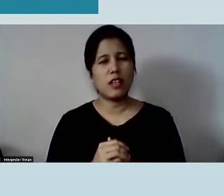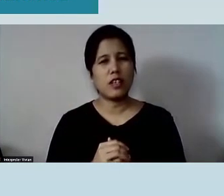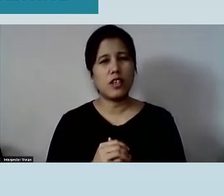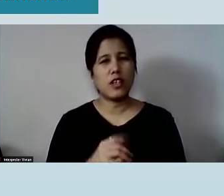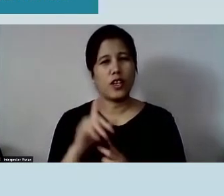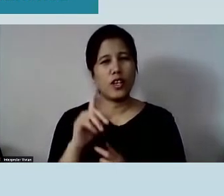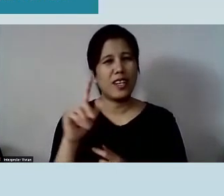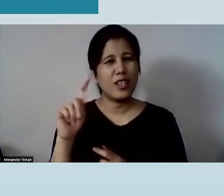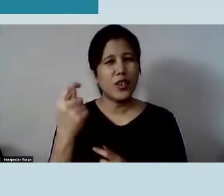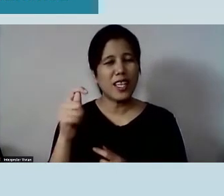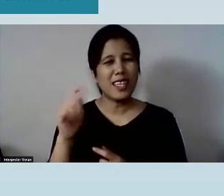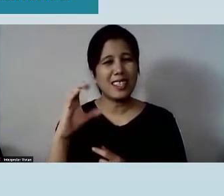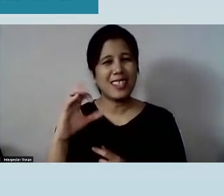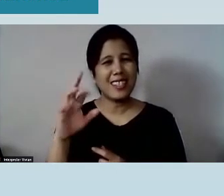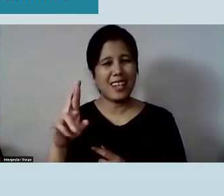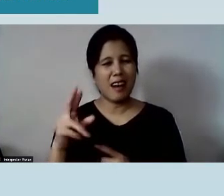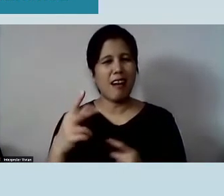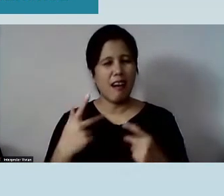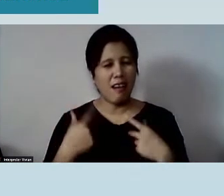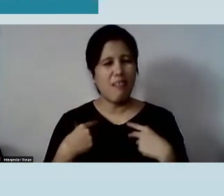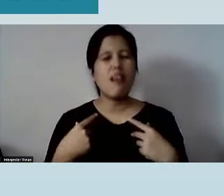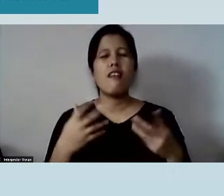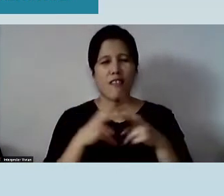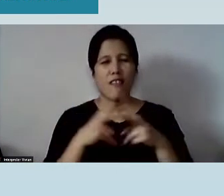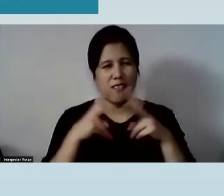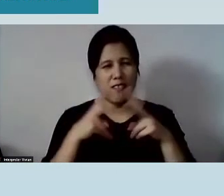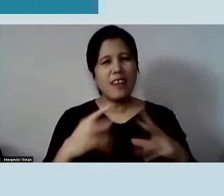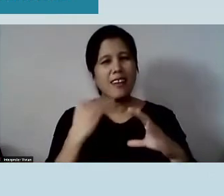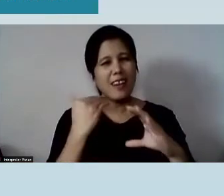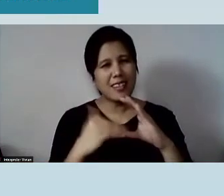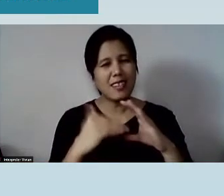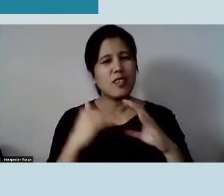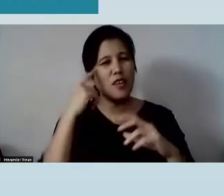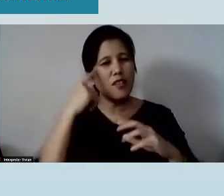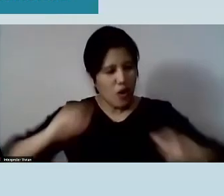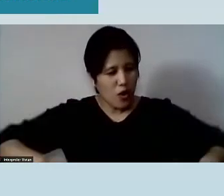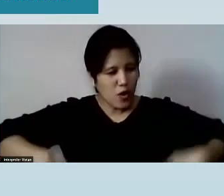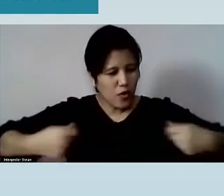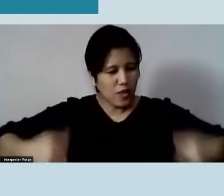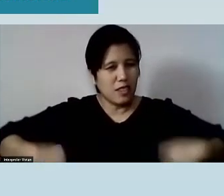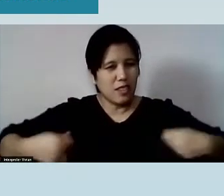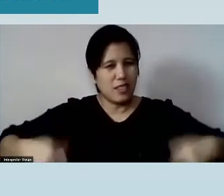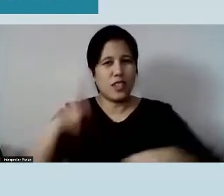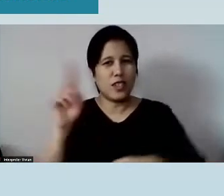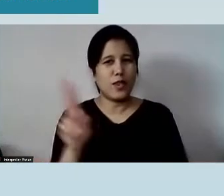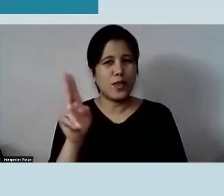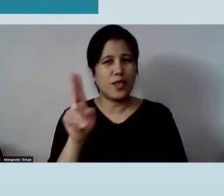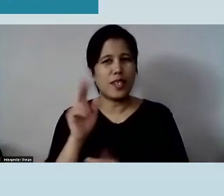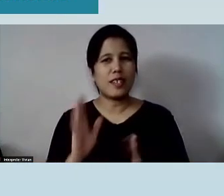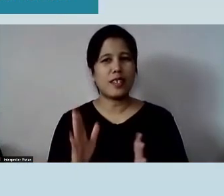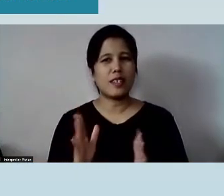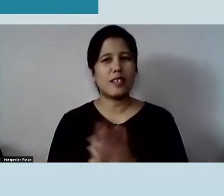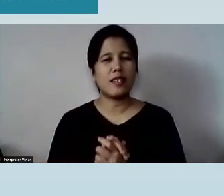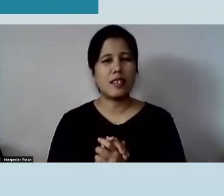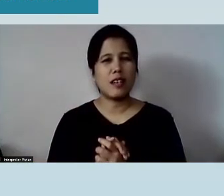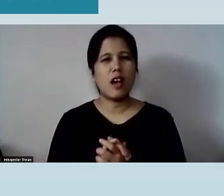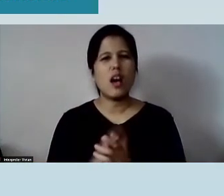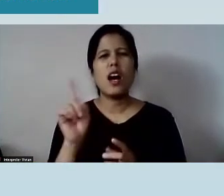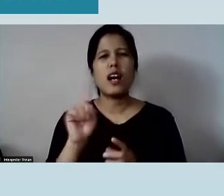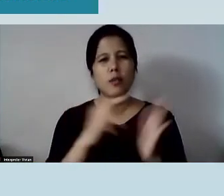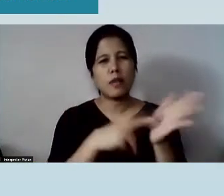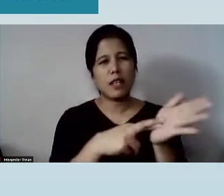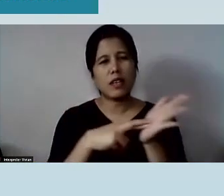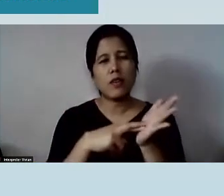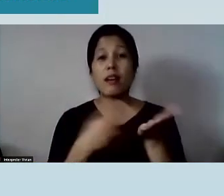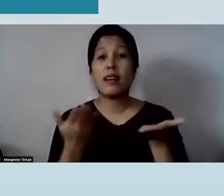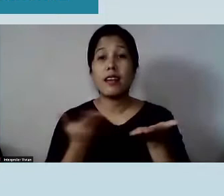toilets na talagang very accessible doon sa mga wheelchair users. Okay, ano po yung mga requirements? Ito